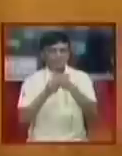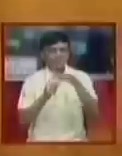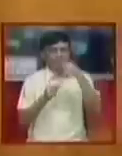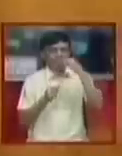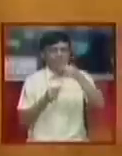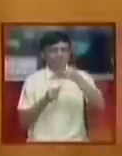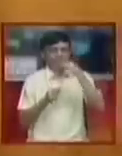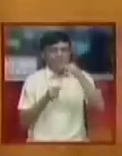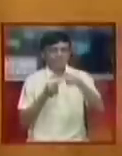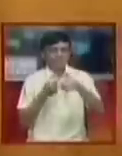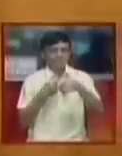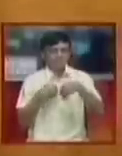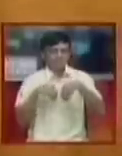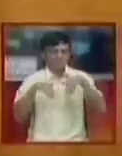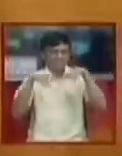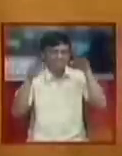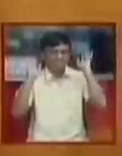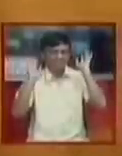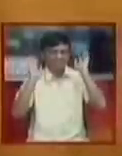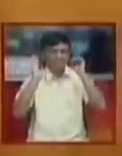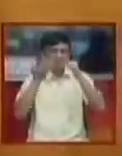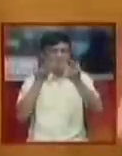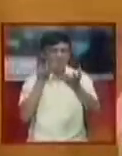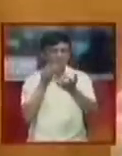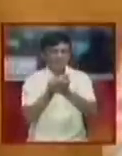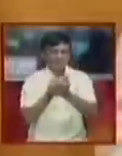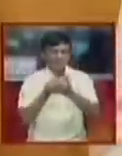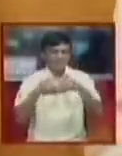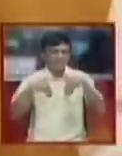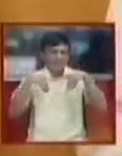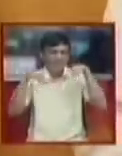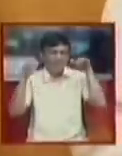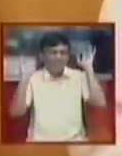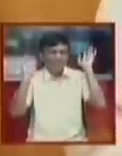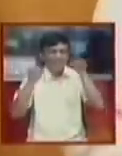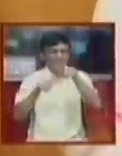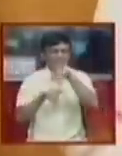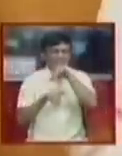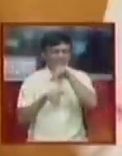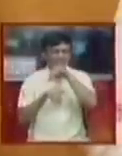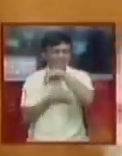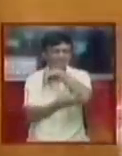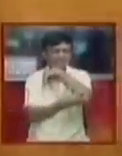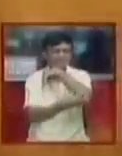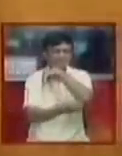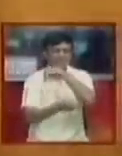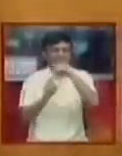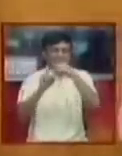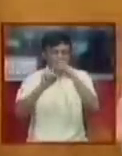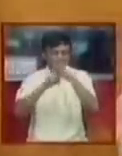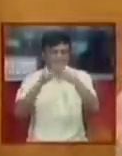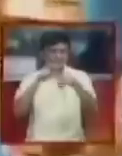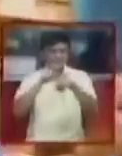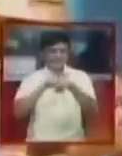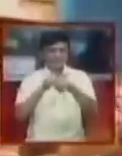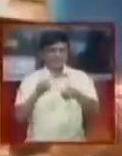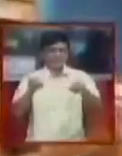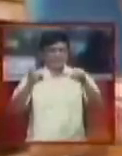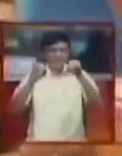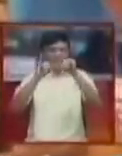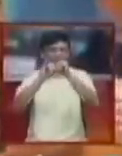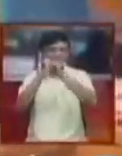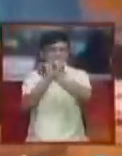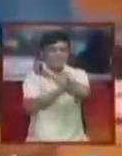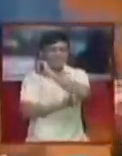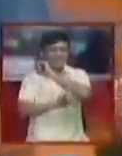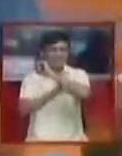ninyo, sawa na kami sa korupsyon, sawa na kami sa kahirapan. Oras na upang ibalik ang isang pamahalaang tunay